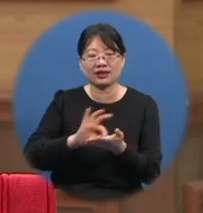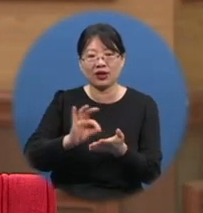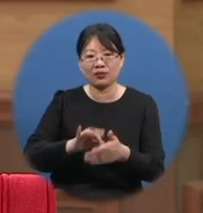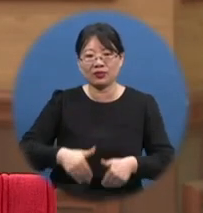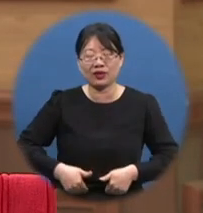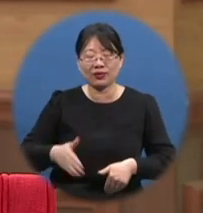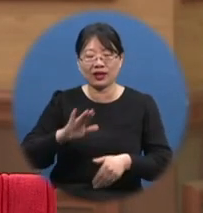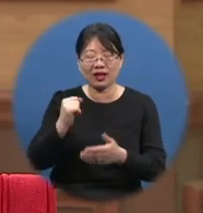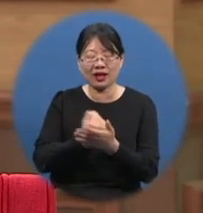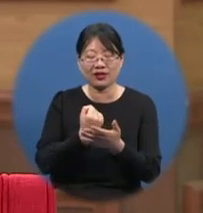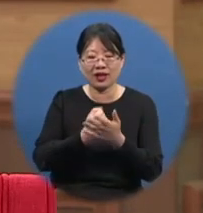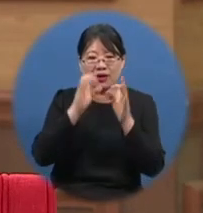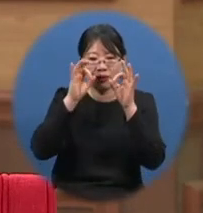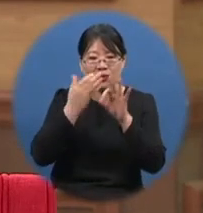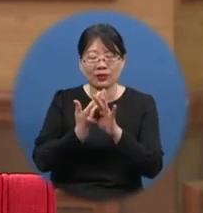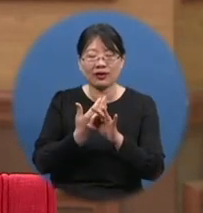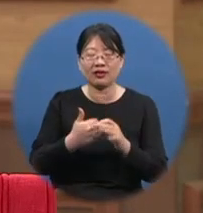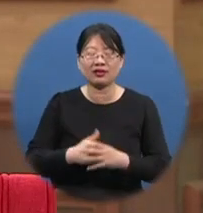되는데 안타깝게도